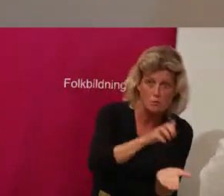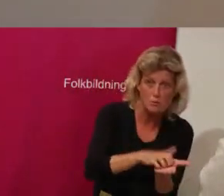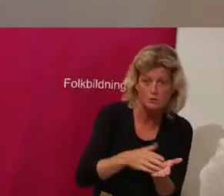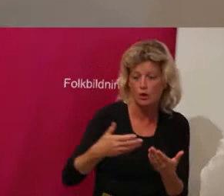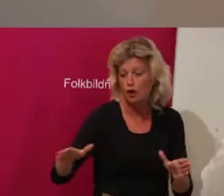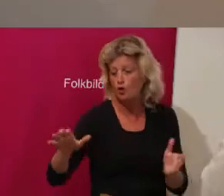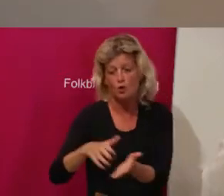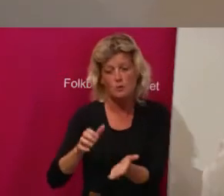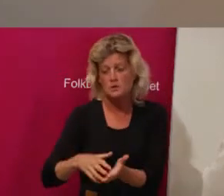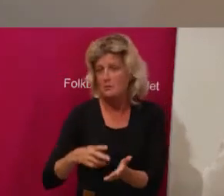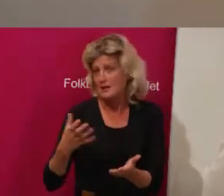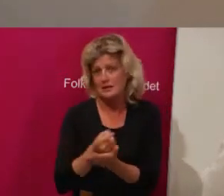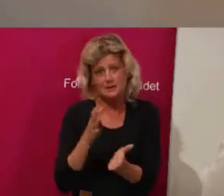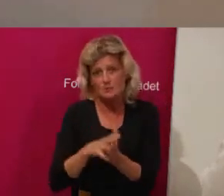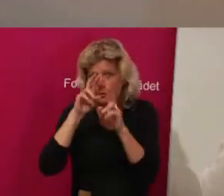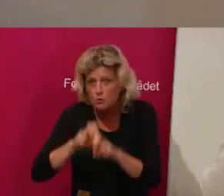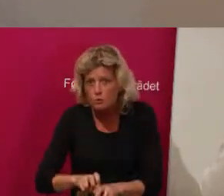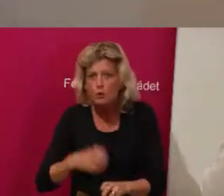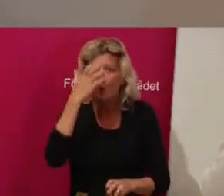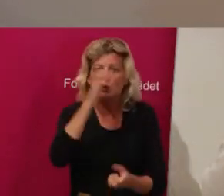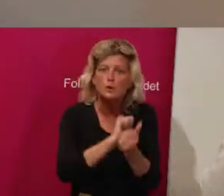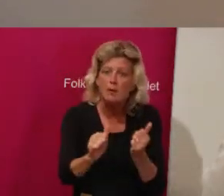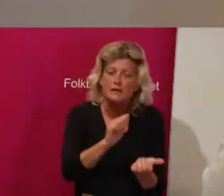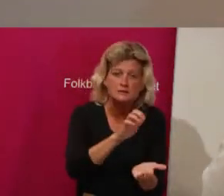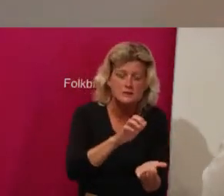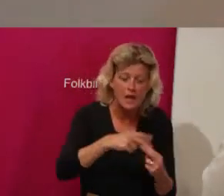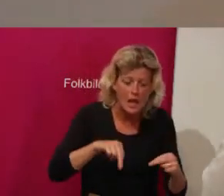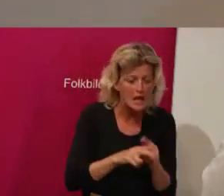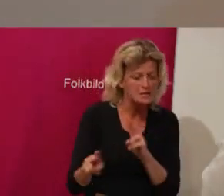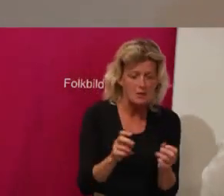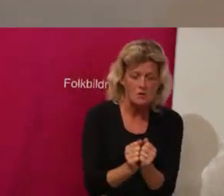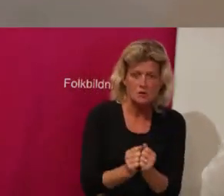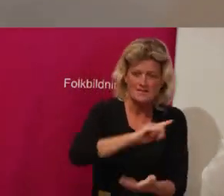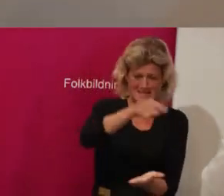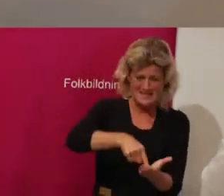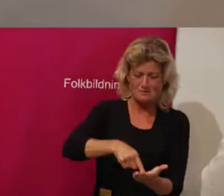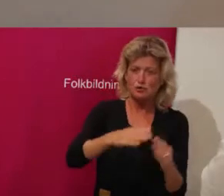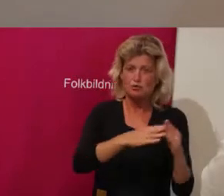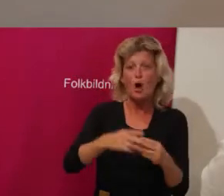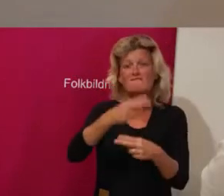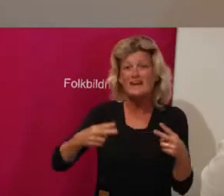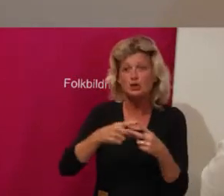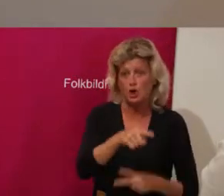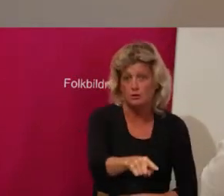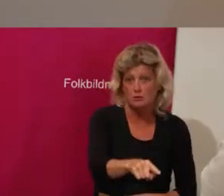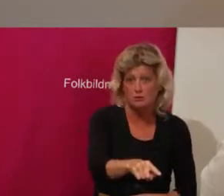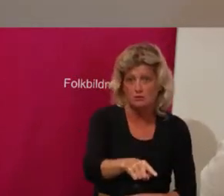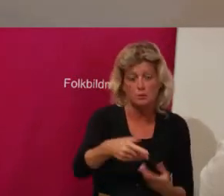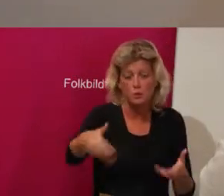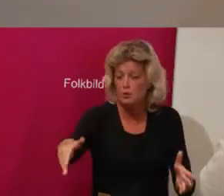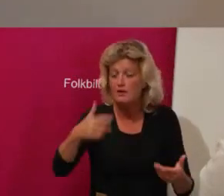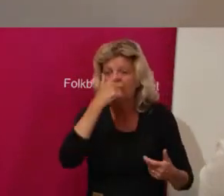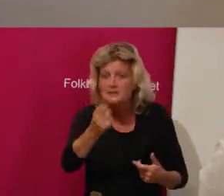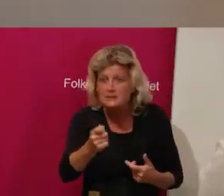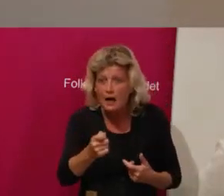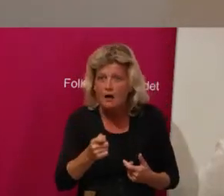utanför. Tittar vi i Kronoberg så är samma sak där med Växjö i centrum. Och jämför man då med hur pengarna som